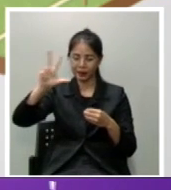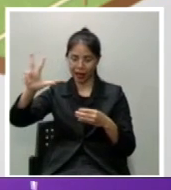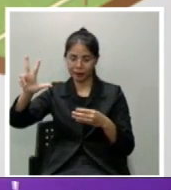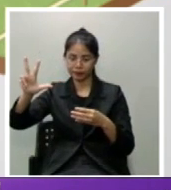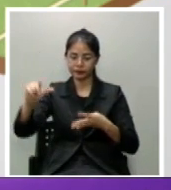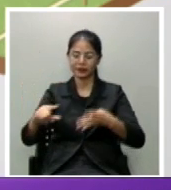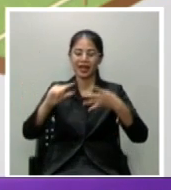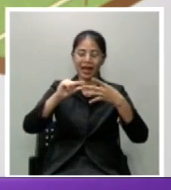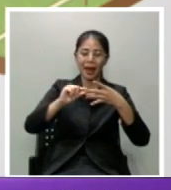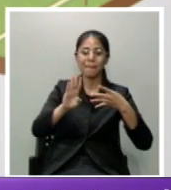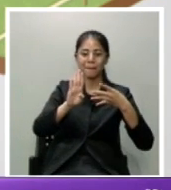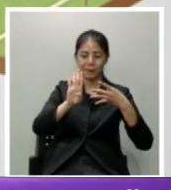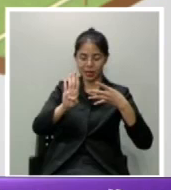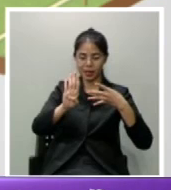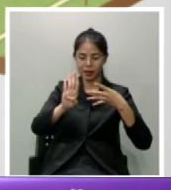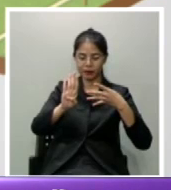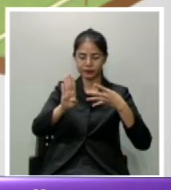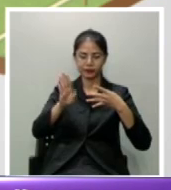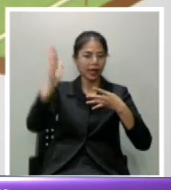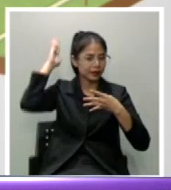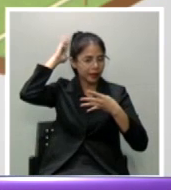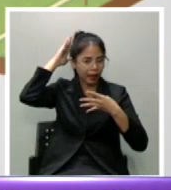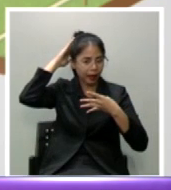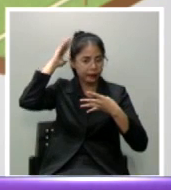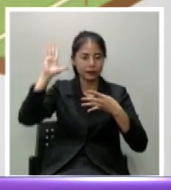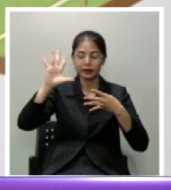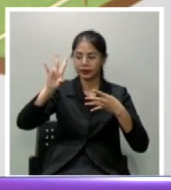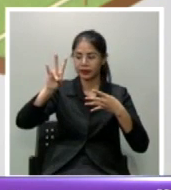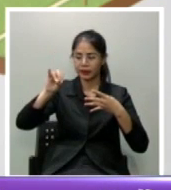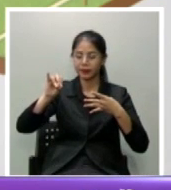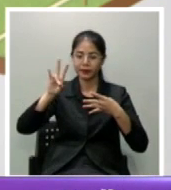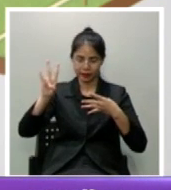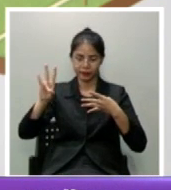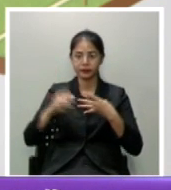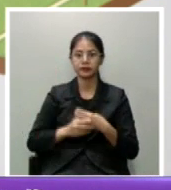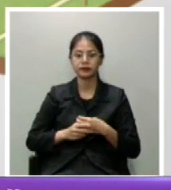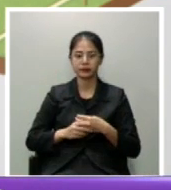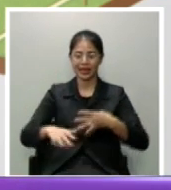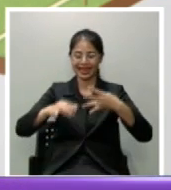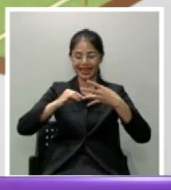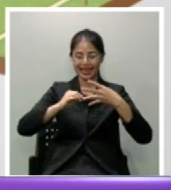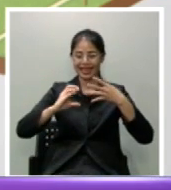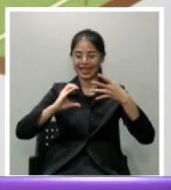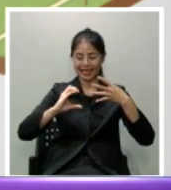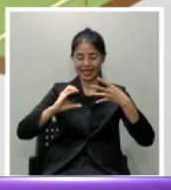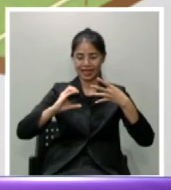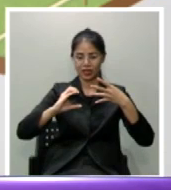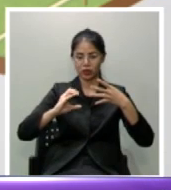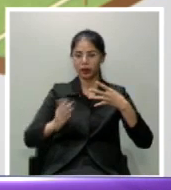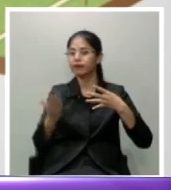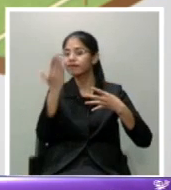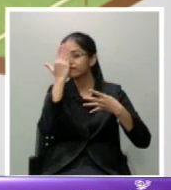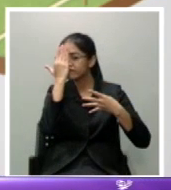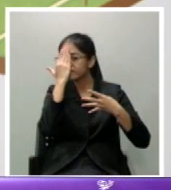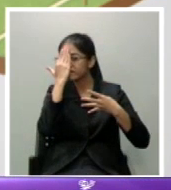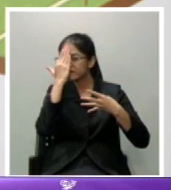คือที่ดินที่อยู่ข้างหลัง77ไร่โซน C คืออยู่ข้างหน้าติดศูนย์เศ